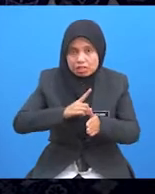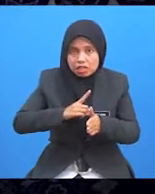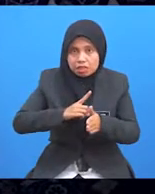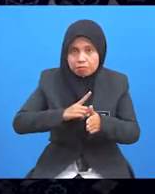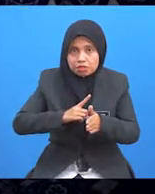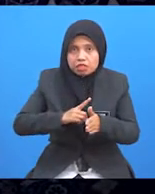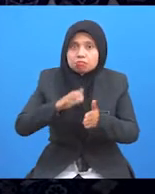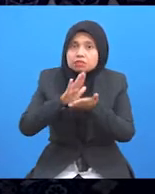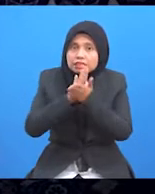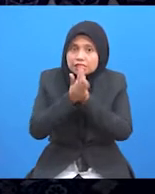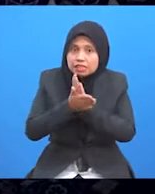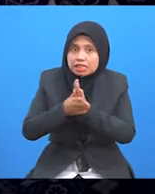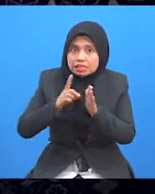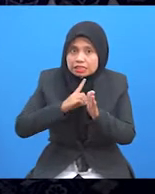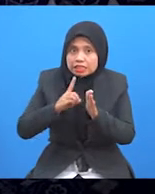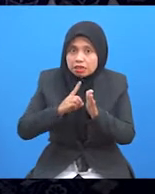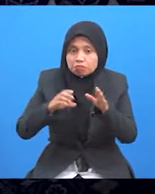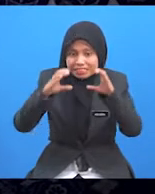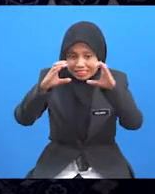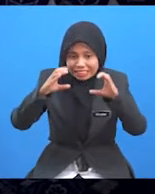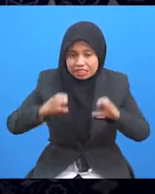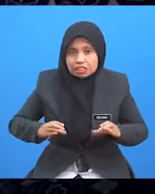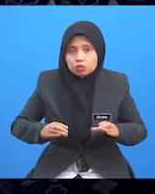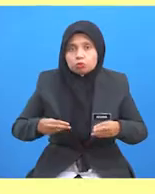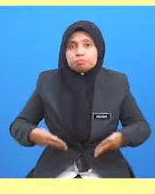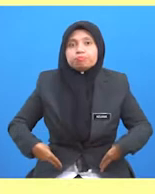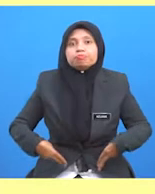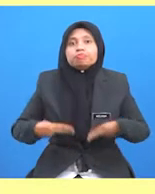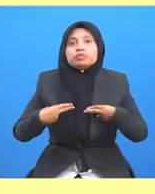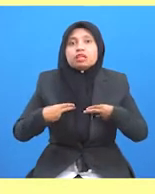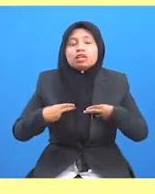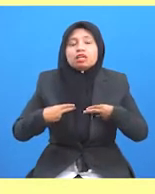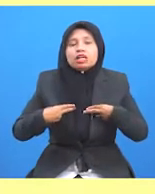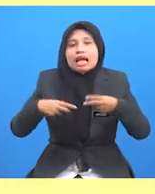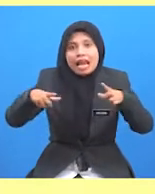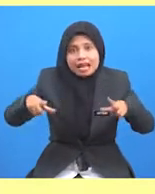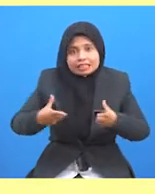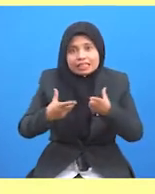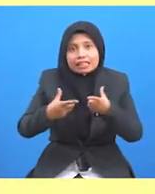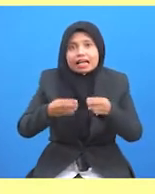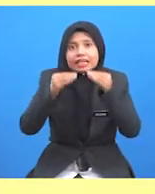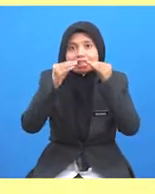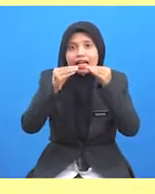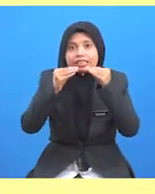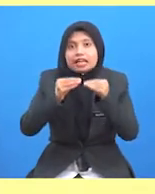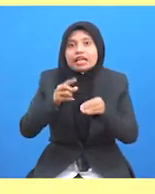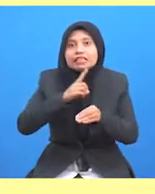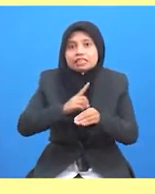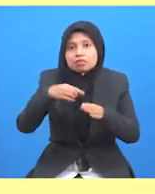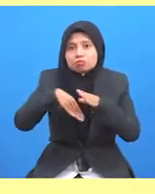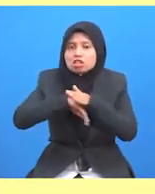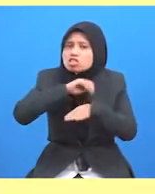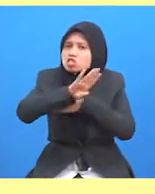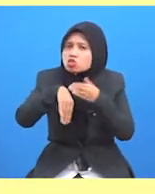ketiga yang kita pelajari daripada ayat ini ialah menjadikan Islam sebagai